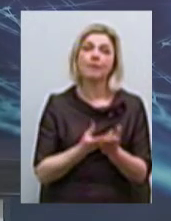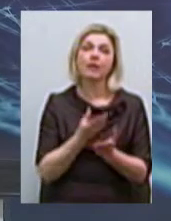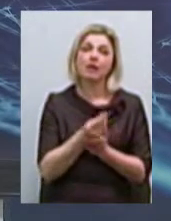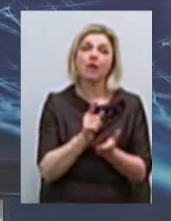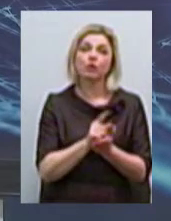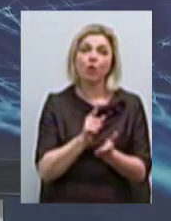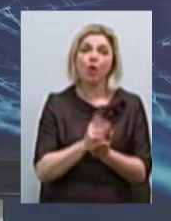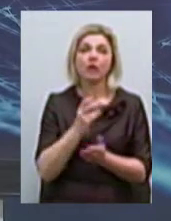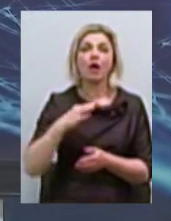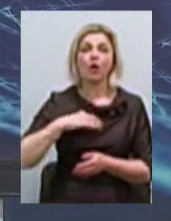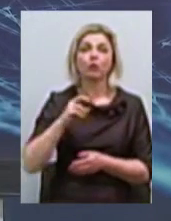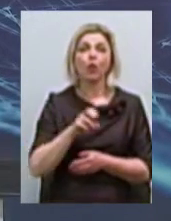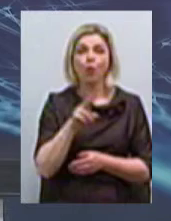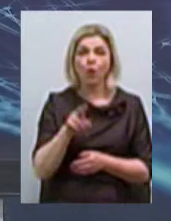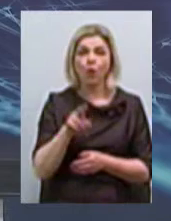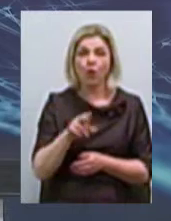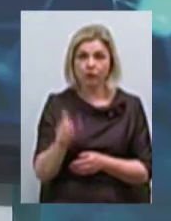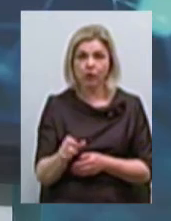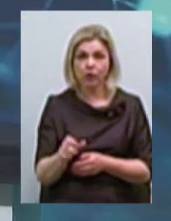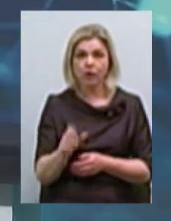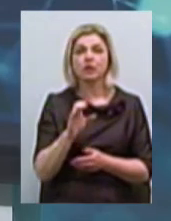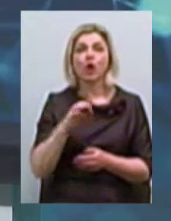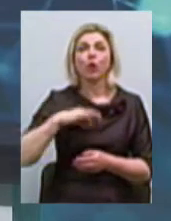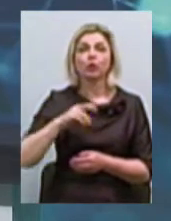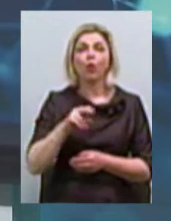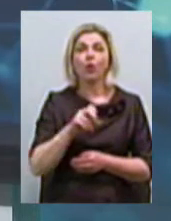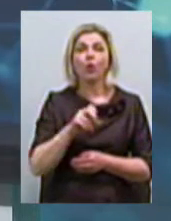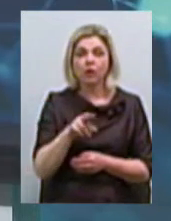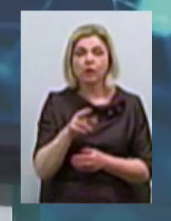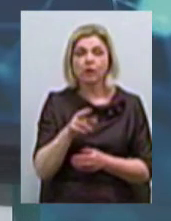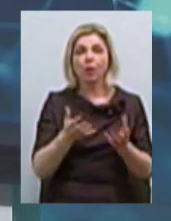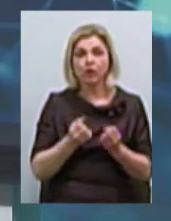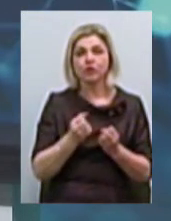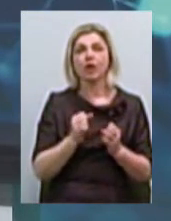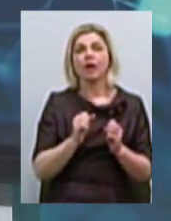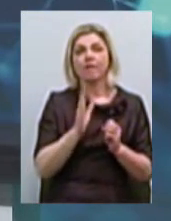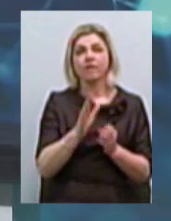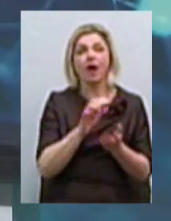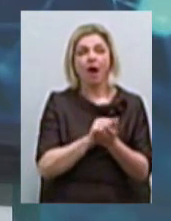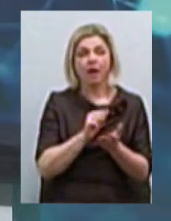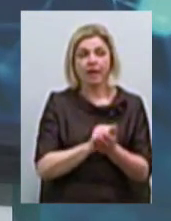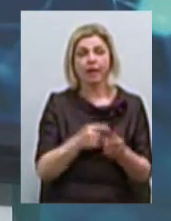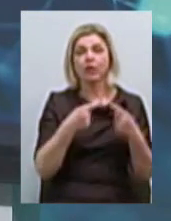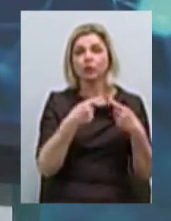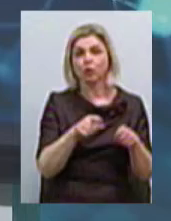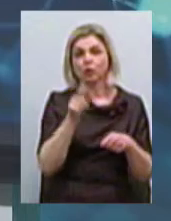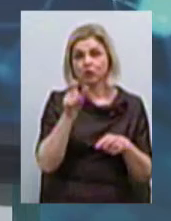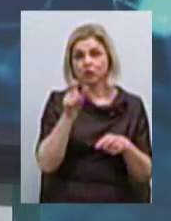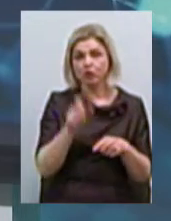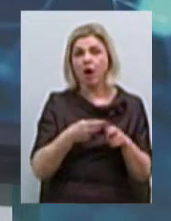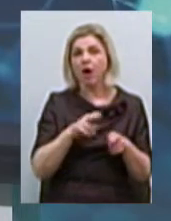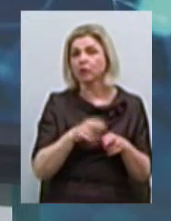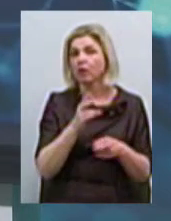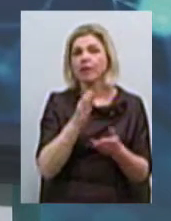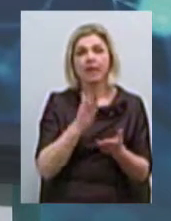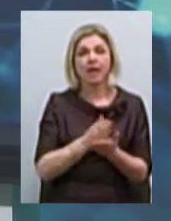на дохід фізичної особи ПДФО з доходів, отриманих від надання нерухомості в оренду іншій фізичній особі, яка не